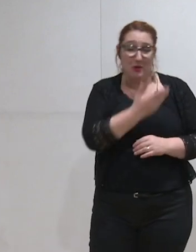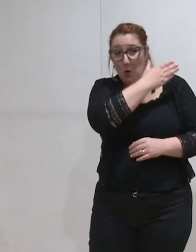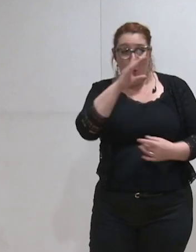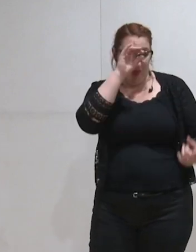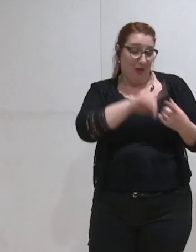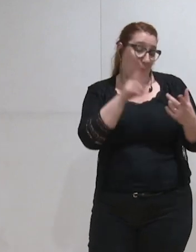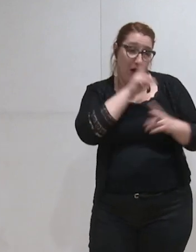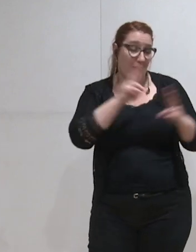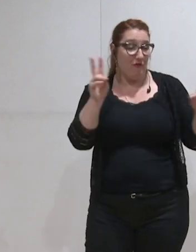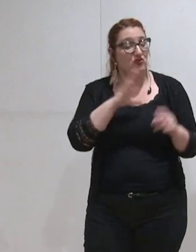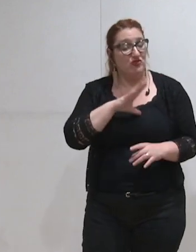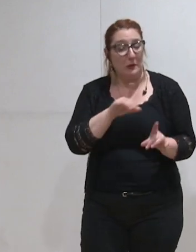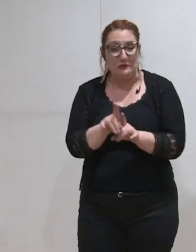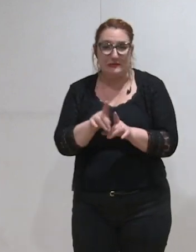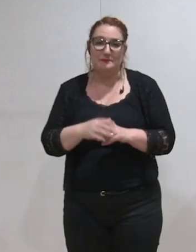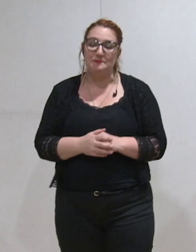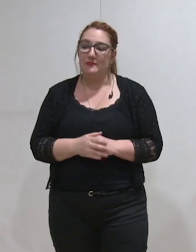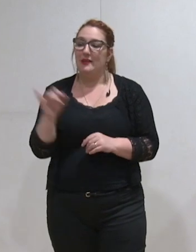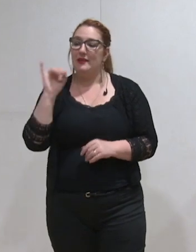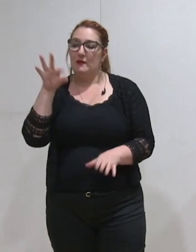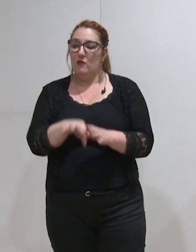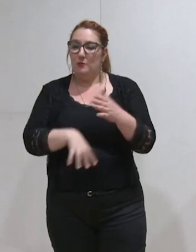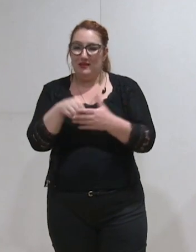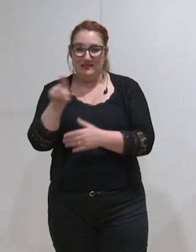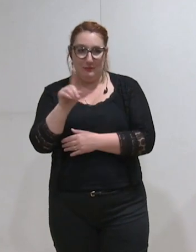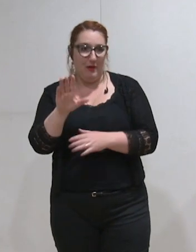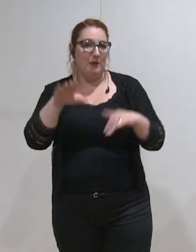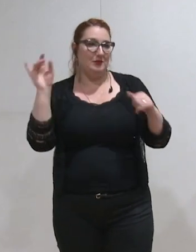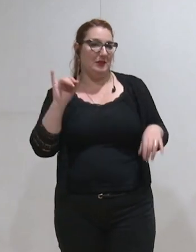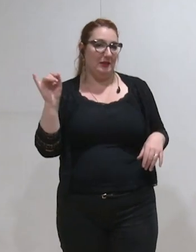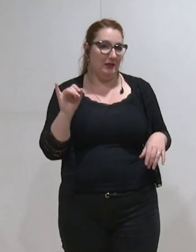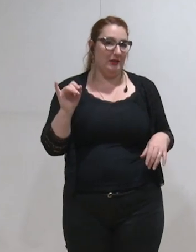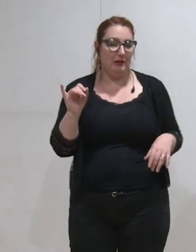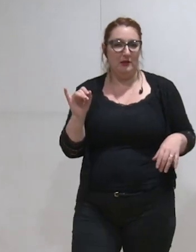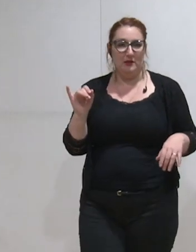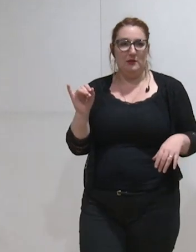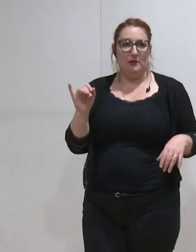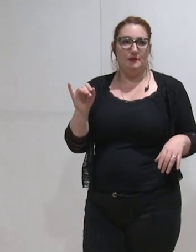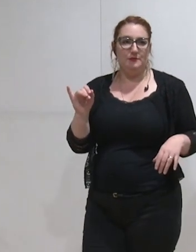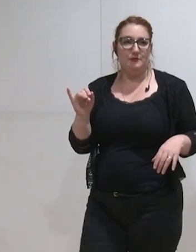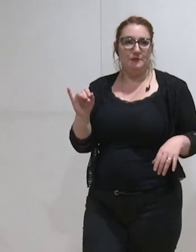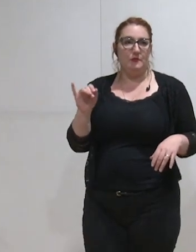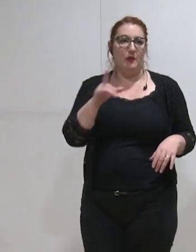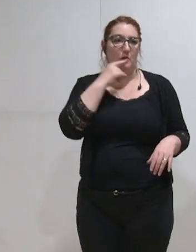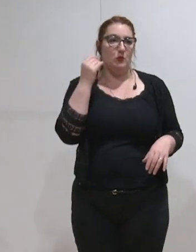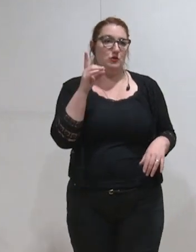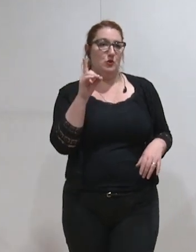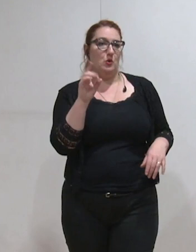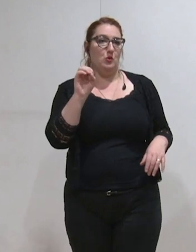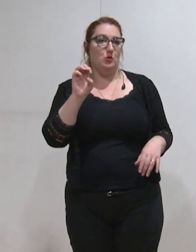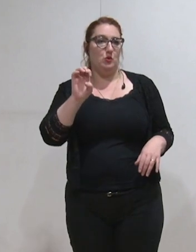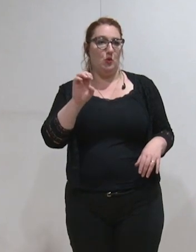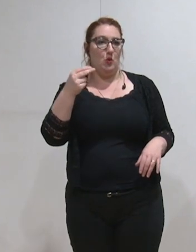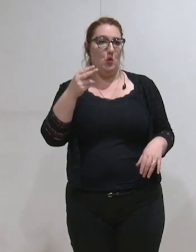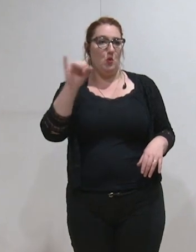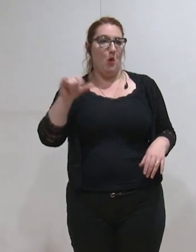domaines qui ne prend pas part au vote qui s'abstient donc monsieur monsieur Deo prend pas